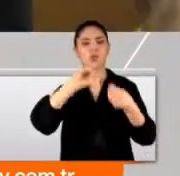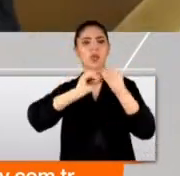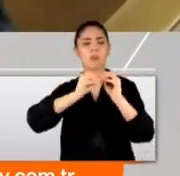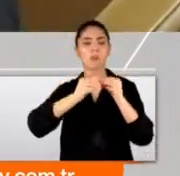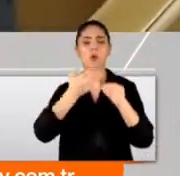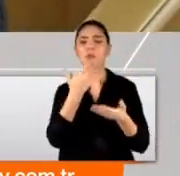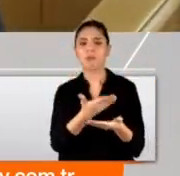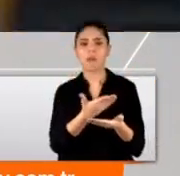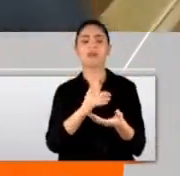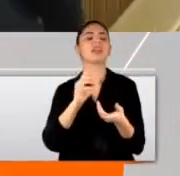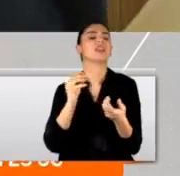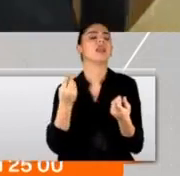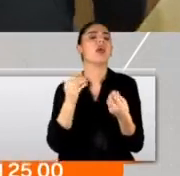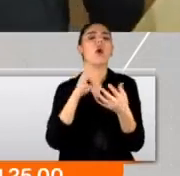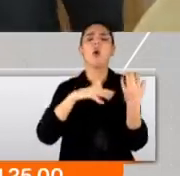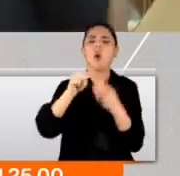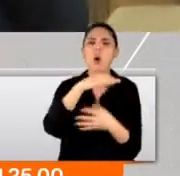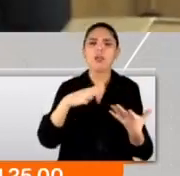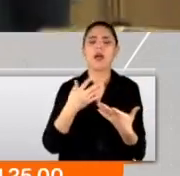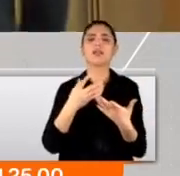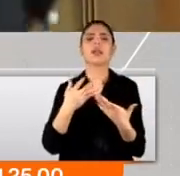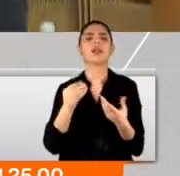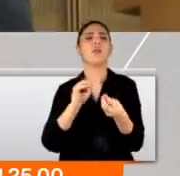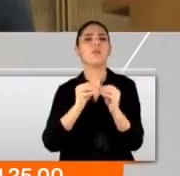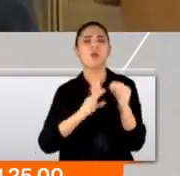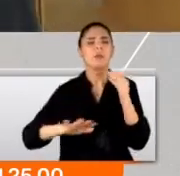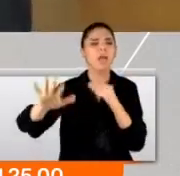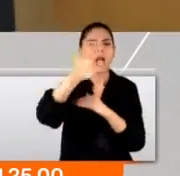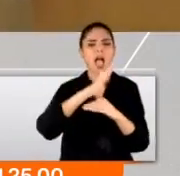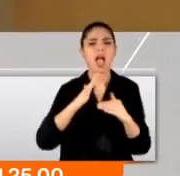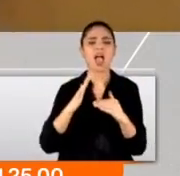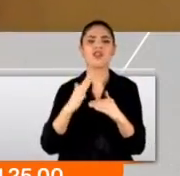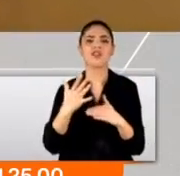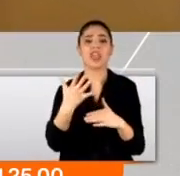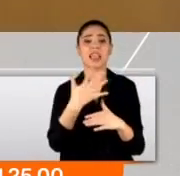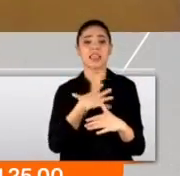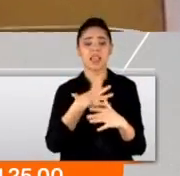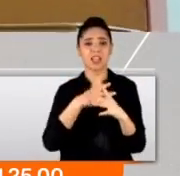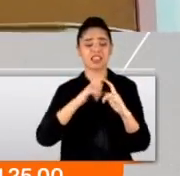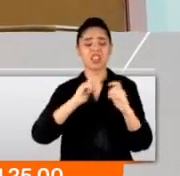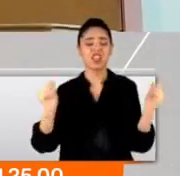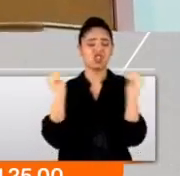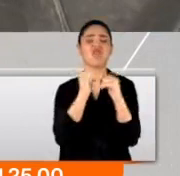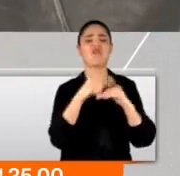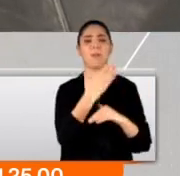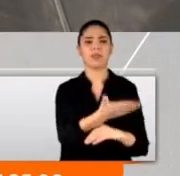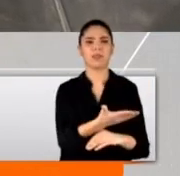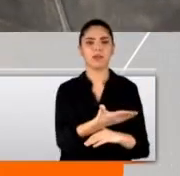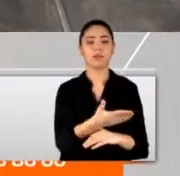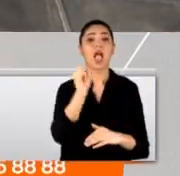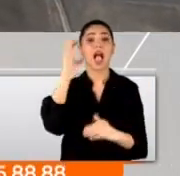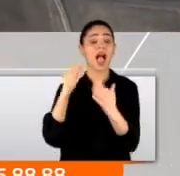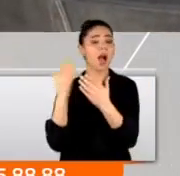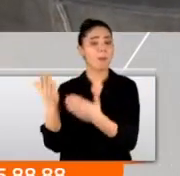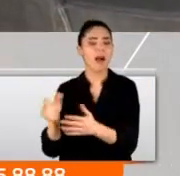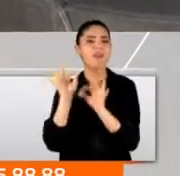sorunlarını, sıkıntılarını, dertlerini, ayağındaki prangaları büyütmüş bir partidir. AK Parti